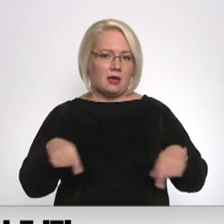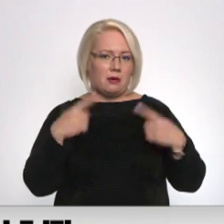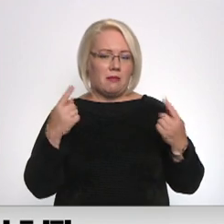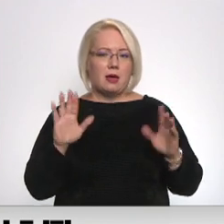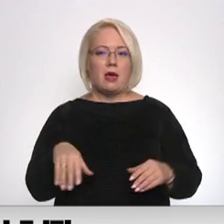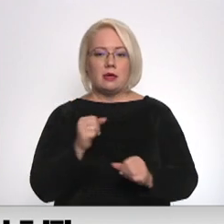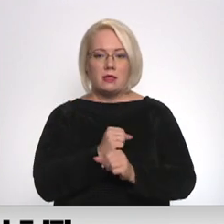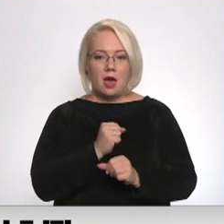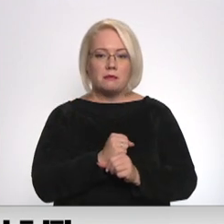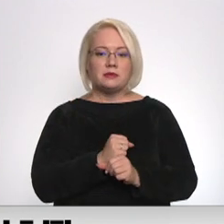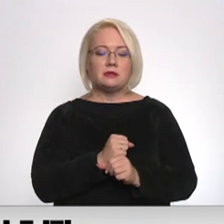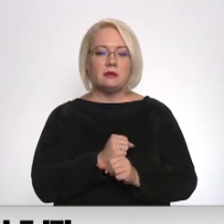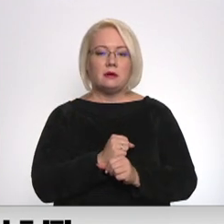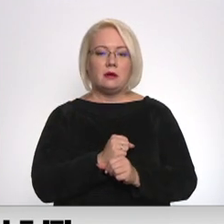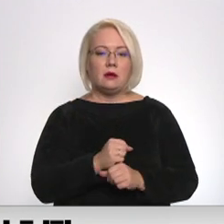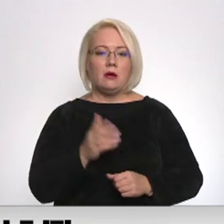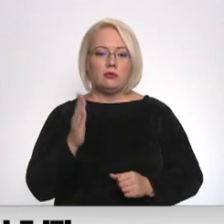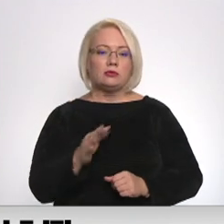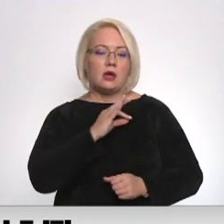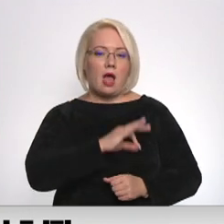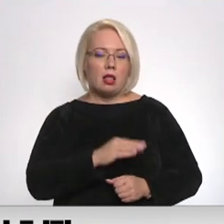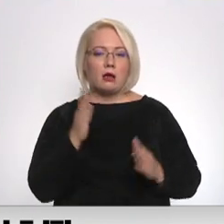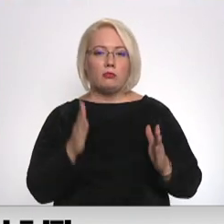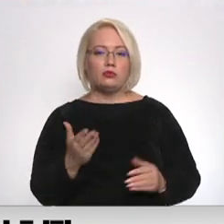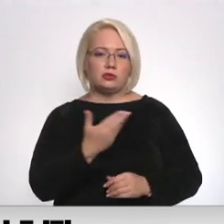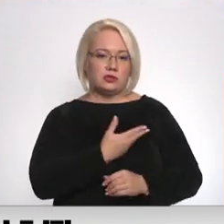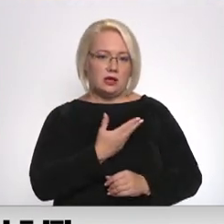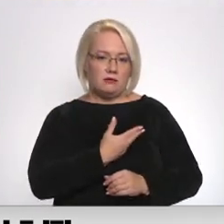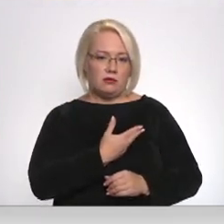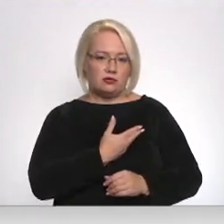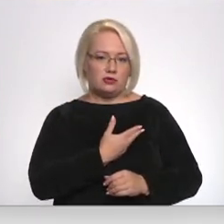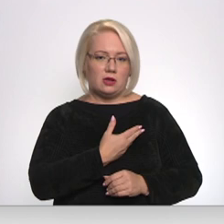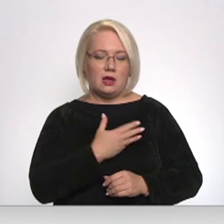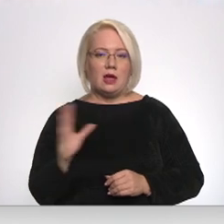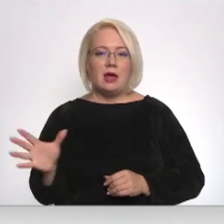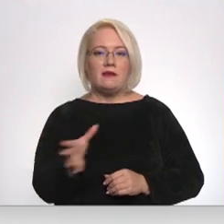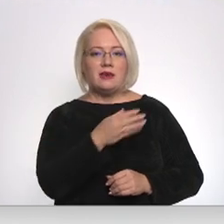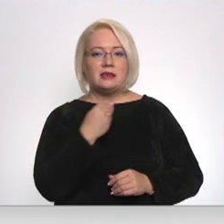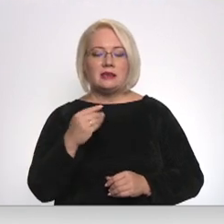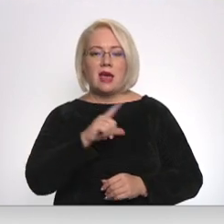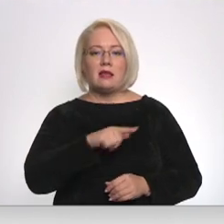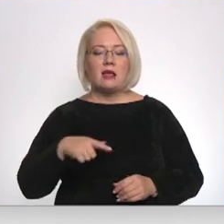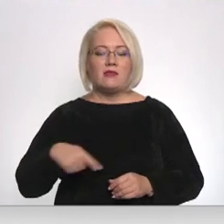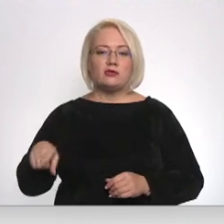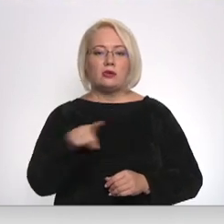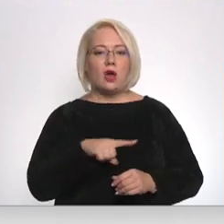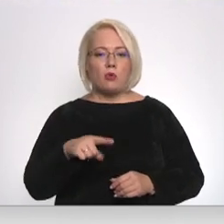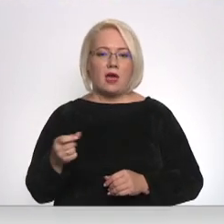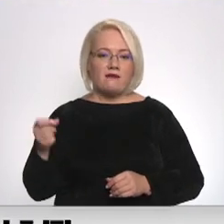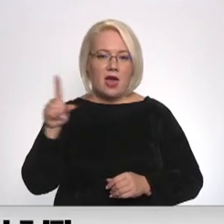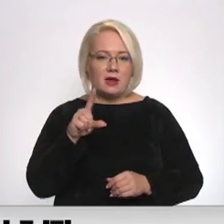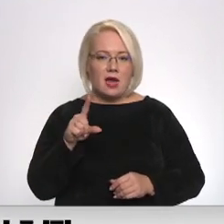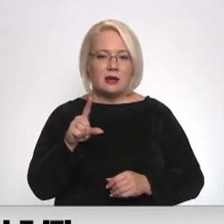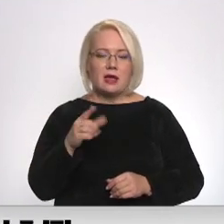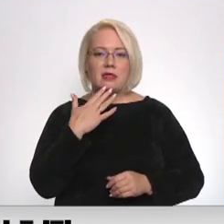darbs, būs alga un būs dzīvošana. Tas, kas visai latviešu tautai vairāk, teiksim. Jā,